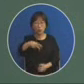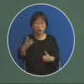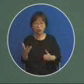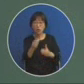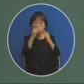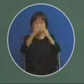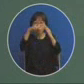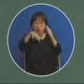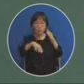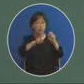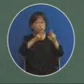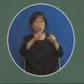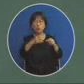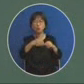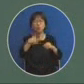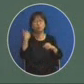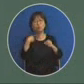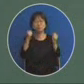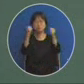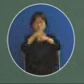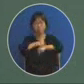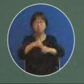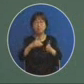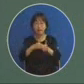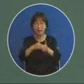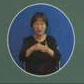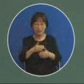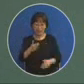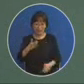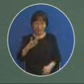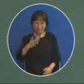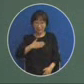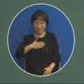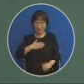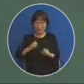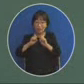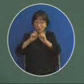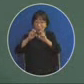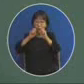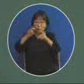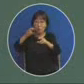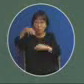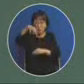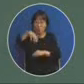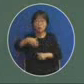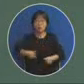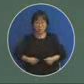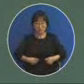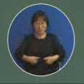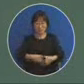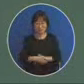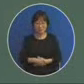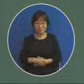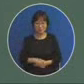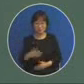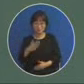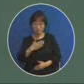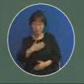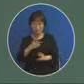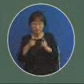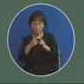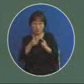completely trampled down on. 그래서 우리는 나의 선교 룸이 있어야 됩니다. We need to have our own missions room. 앞으로 여러분들이 여러분의